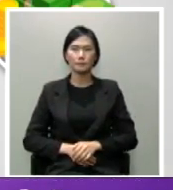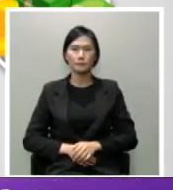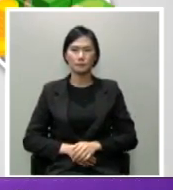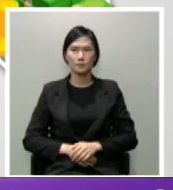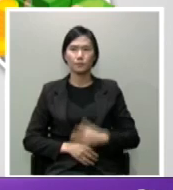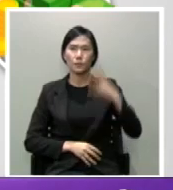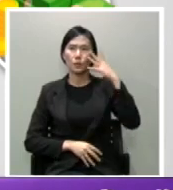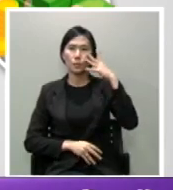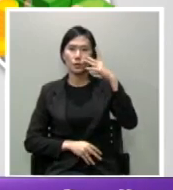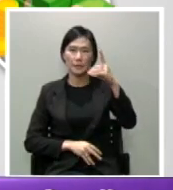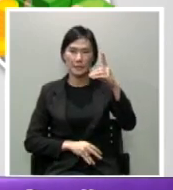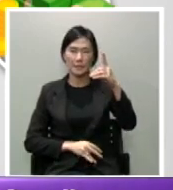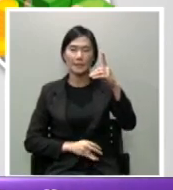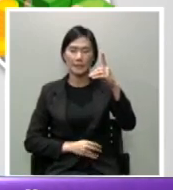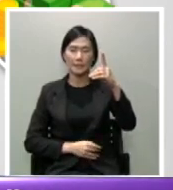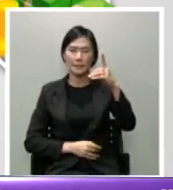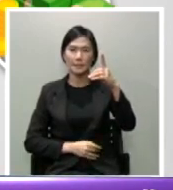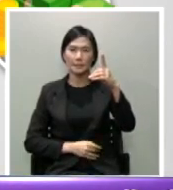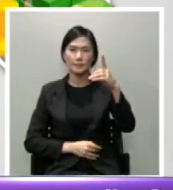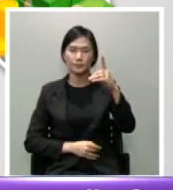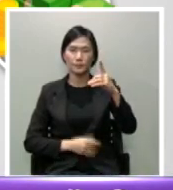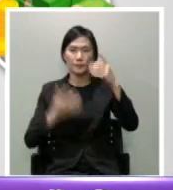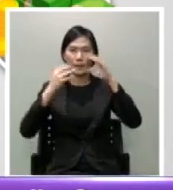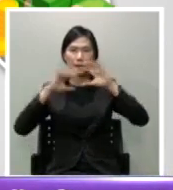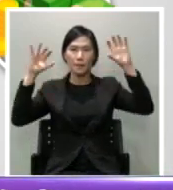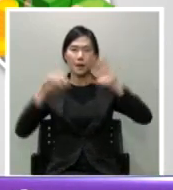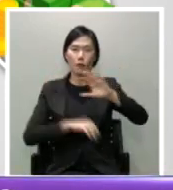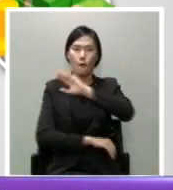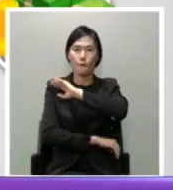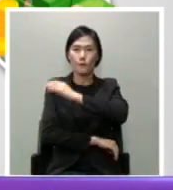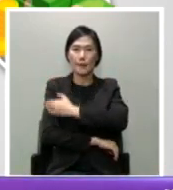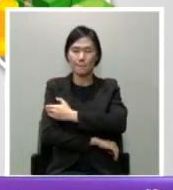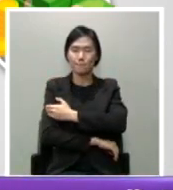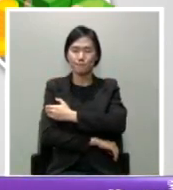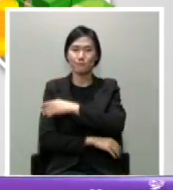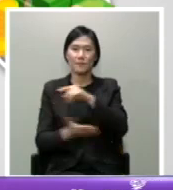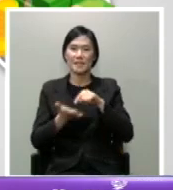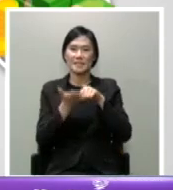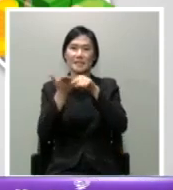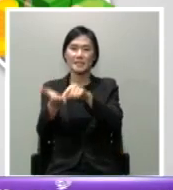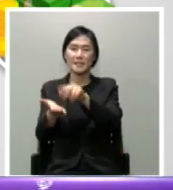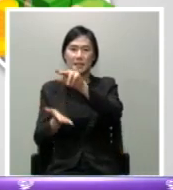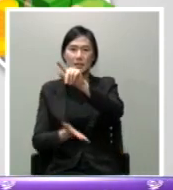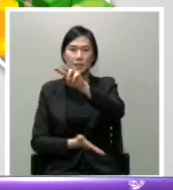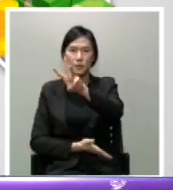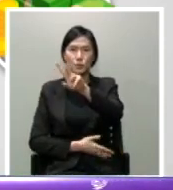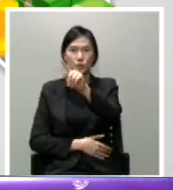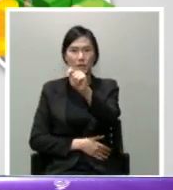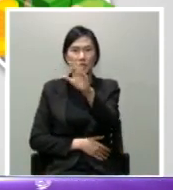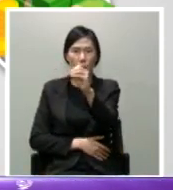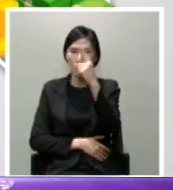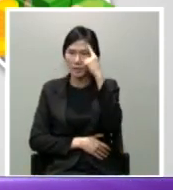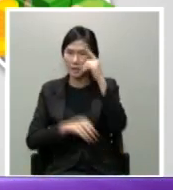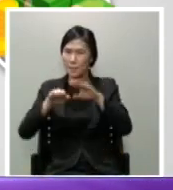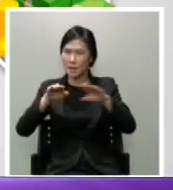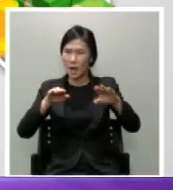ในวันพรุ่งนี้รัฐบาลฟิลิปปินส์จะยื่นเรื่องต่อ WTO เตรียมที่จะใช้มาตรการต